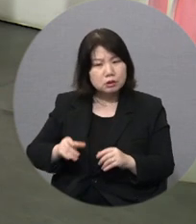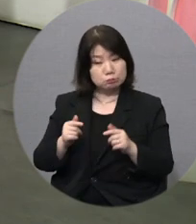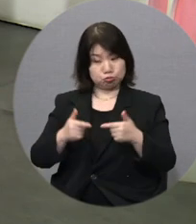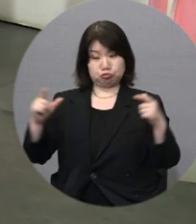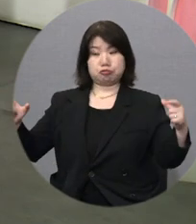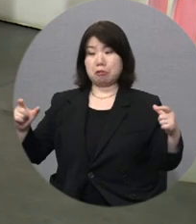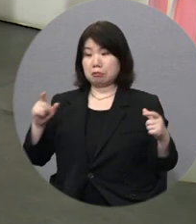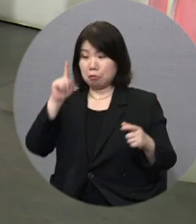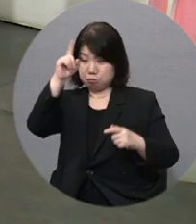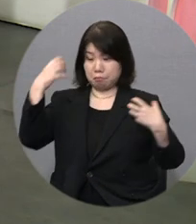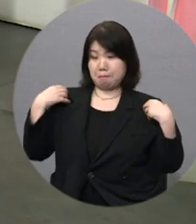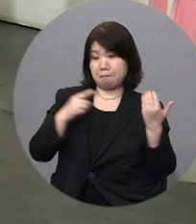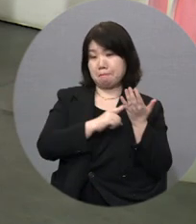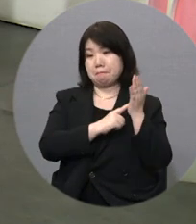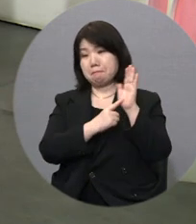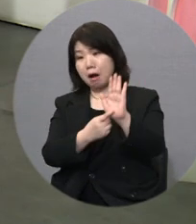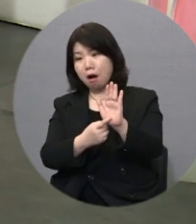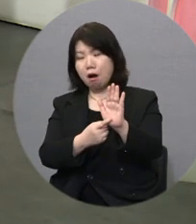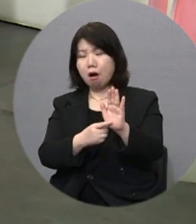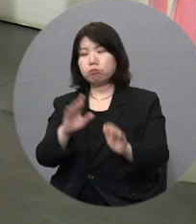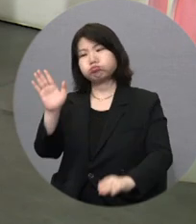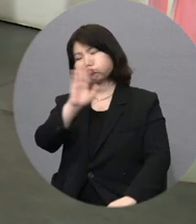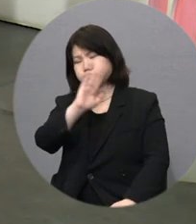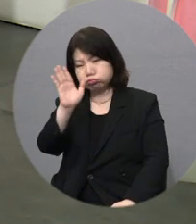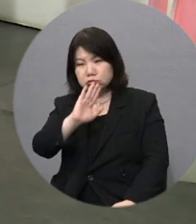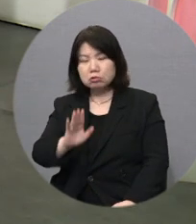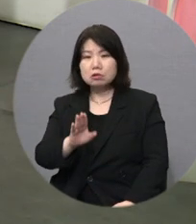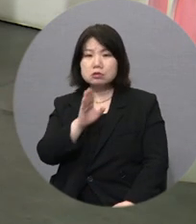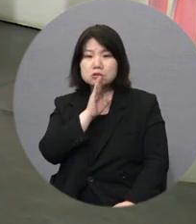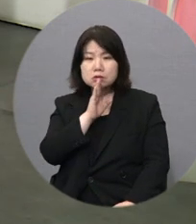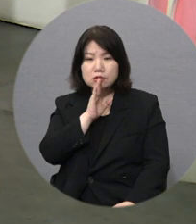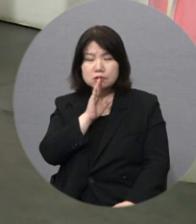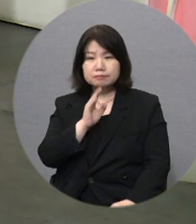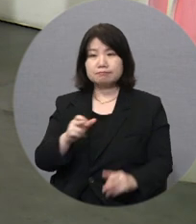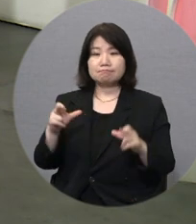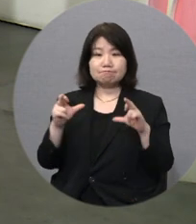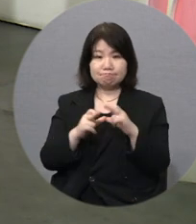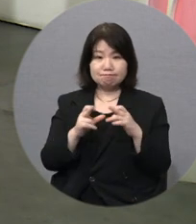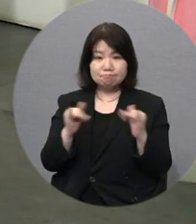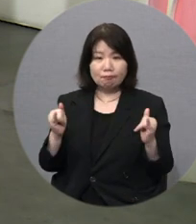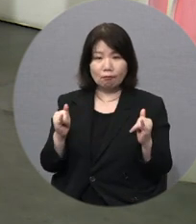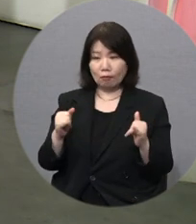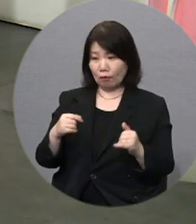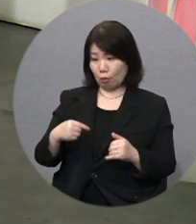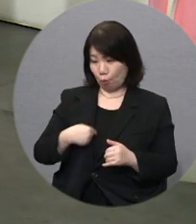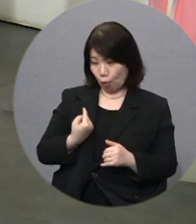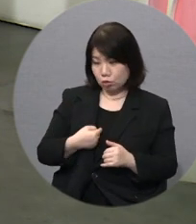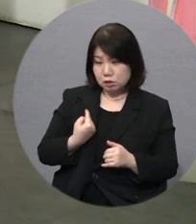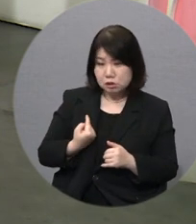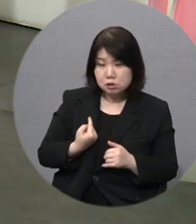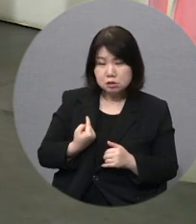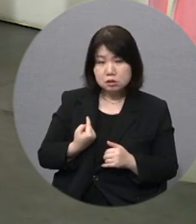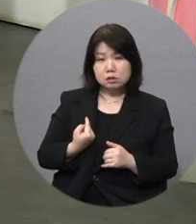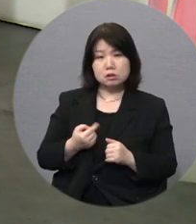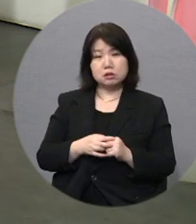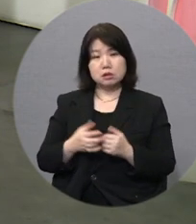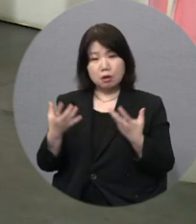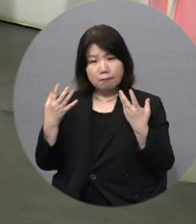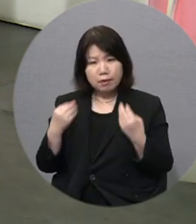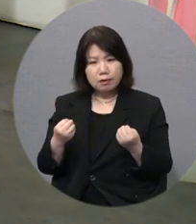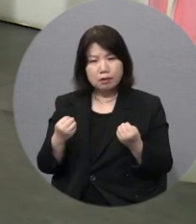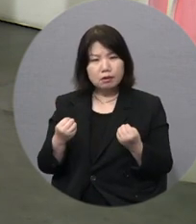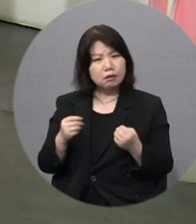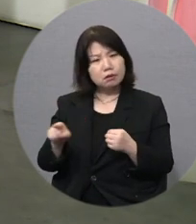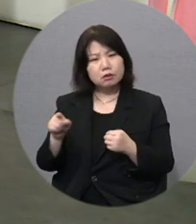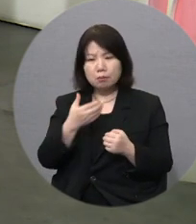늘어났다고 하는데 사실은 어 장애인 우리 당사자들이 좀 많은